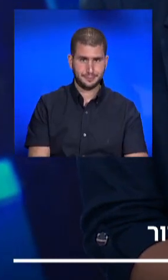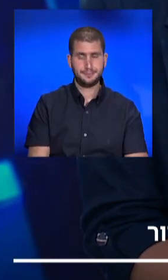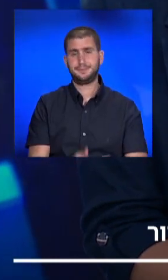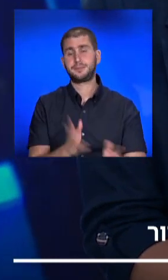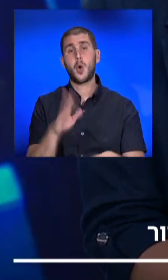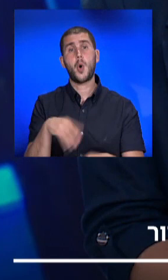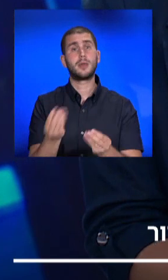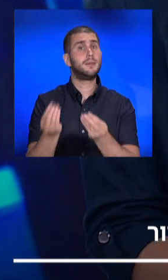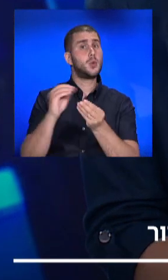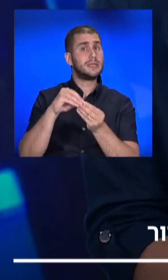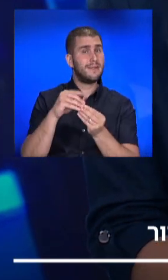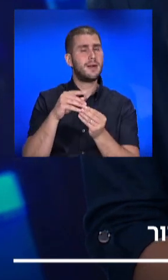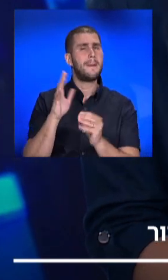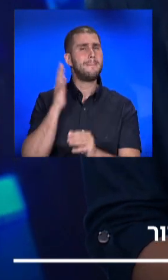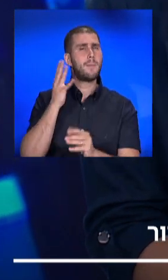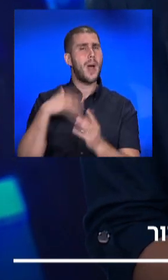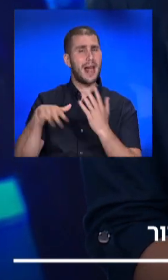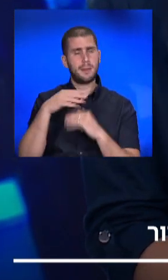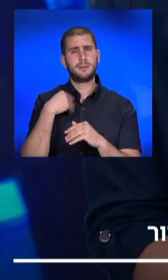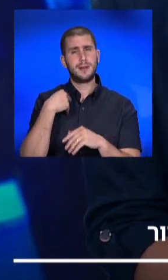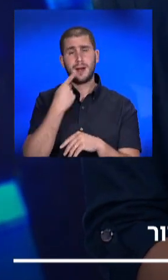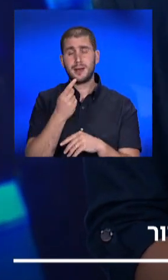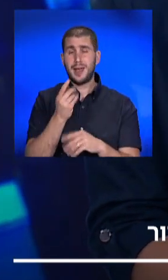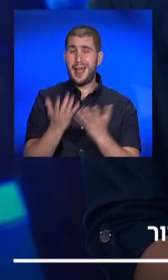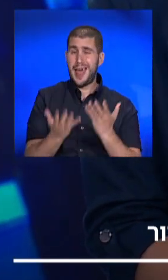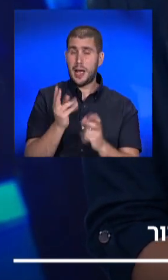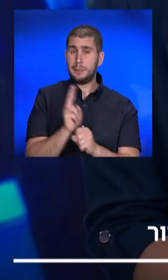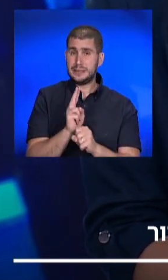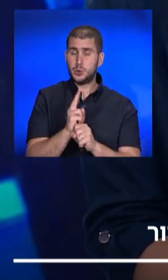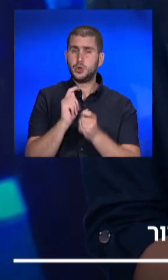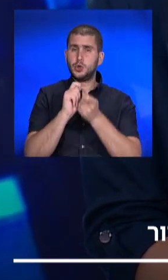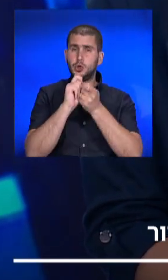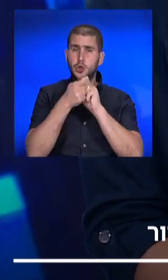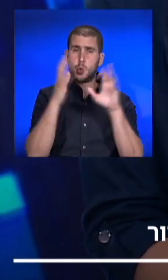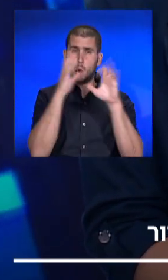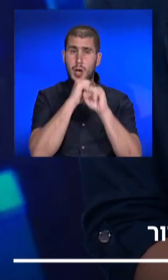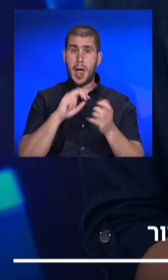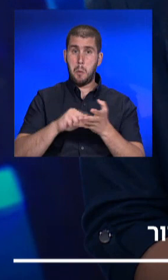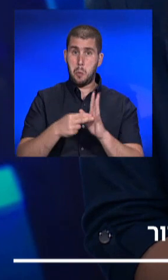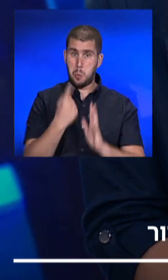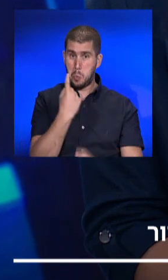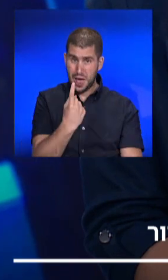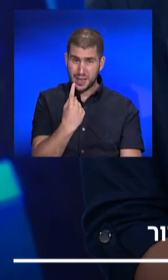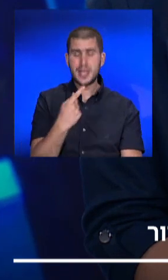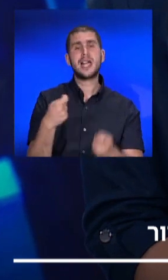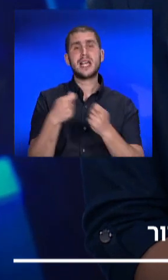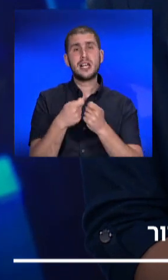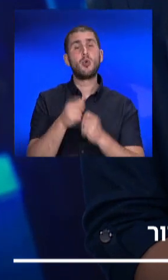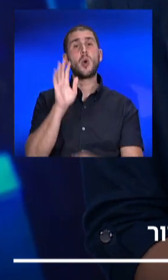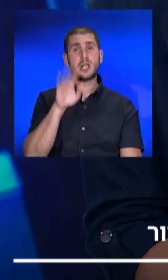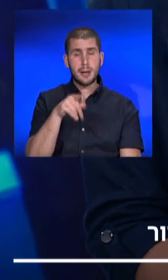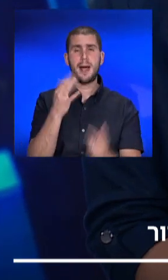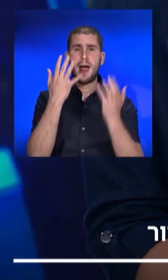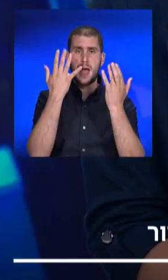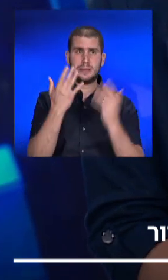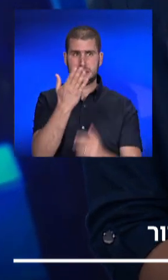מאחורי הקלעים, הרשו לנו להעריך בזהירות ששינוי הכיוון הפוליטי הזה קשור גם למספר